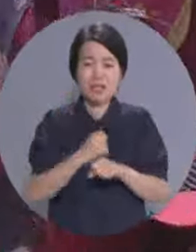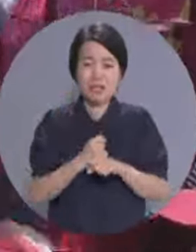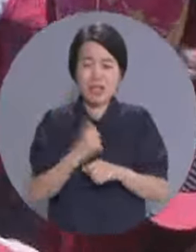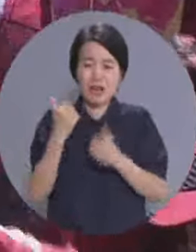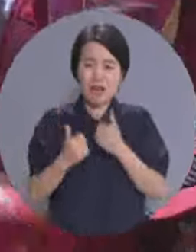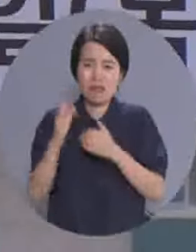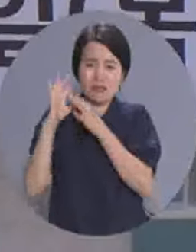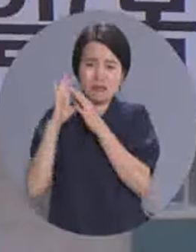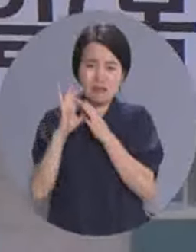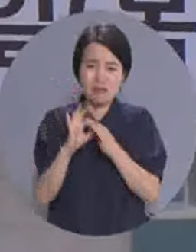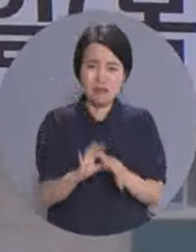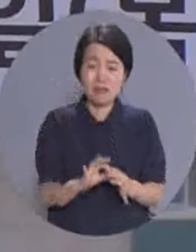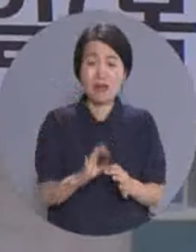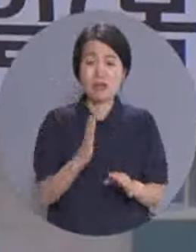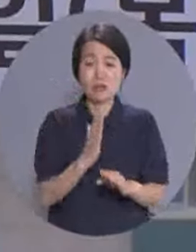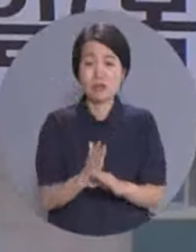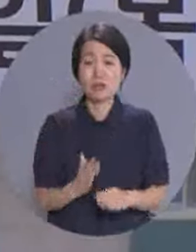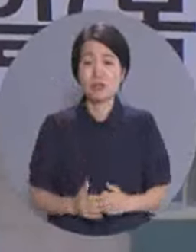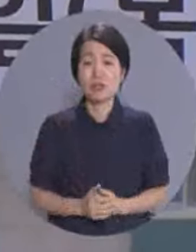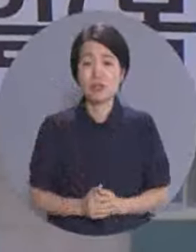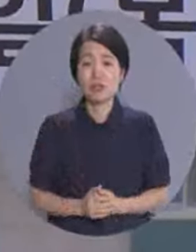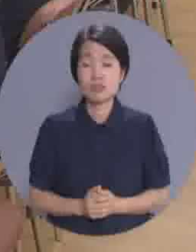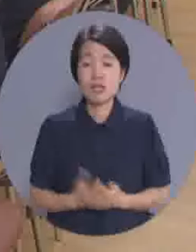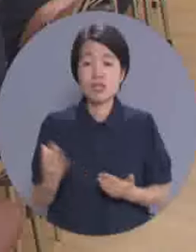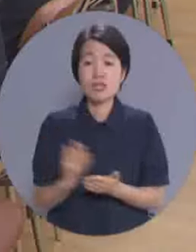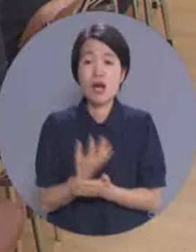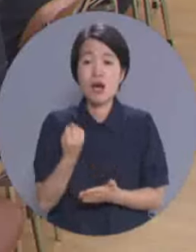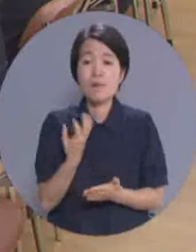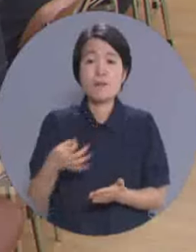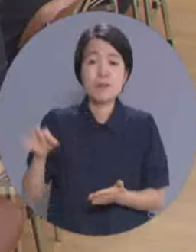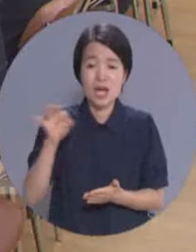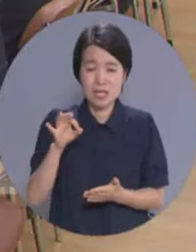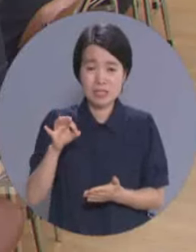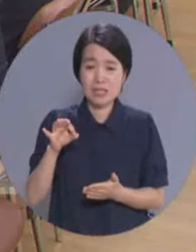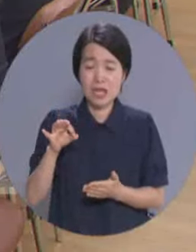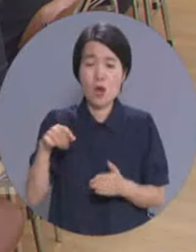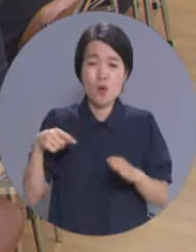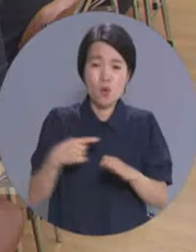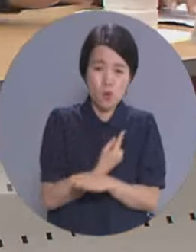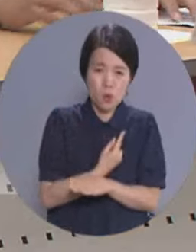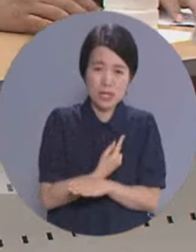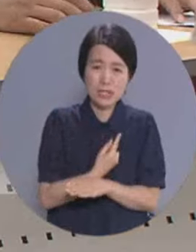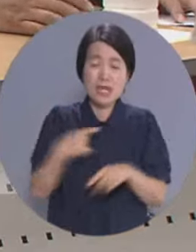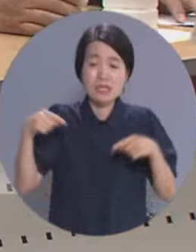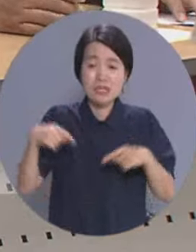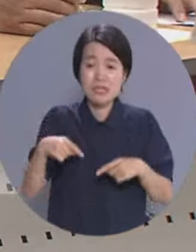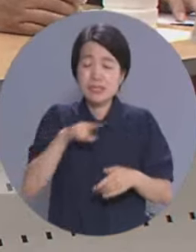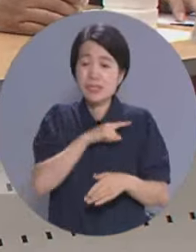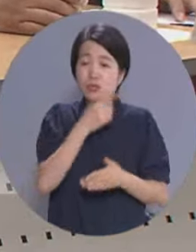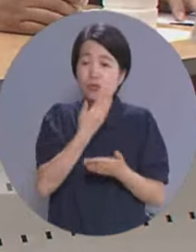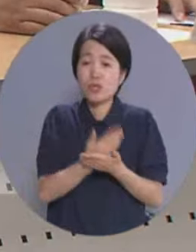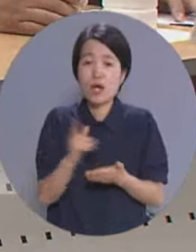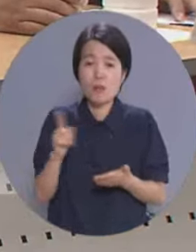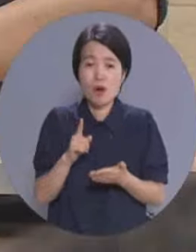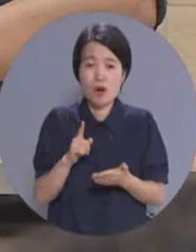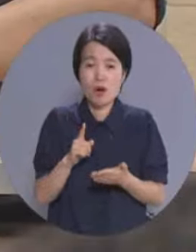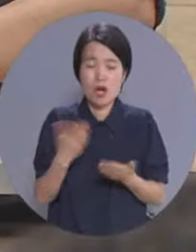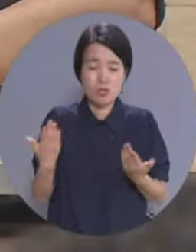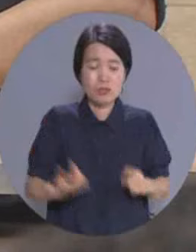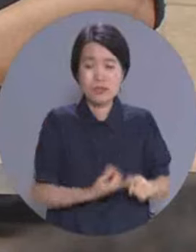갈등의 골만 커진 상황입니다. 임금을 얼마나 올릴 것인가 말고도 협상의 가장 큰 쟁점은